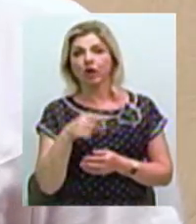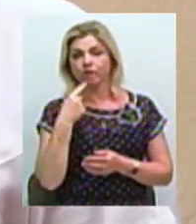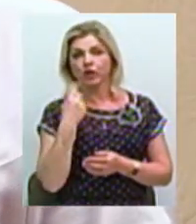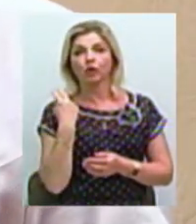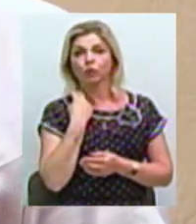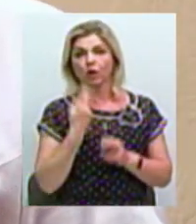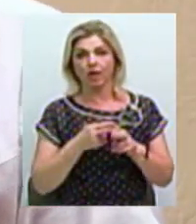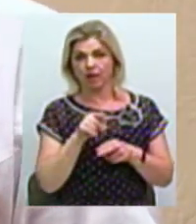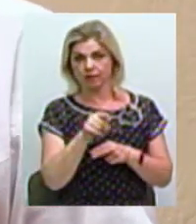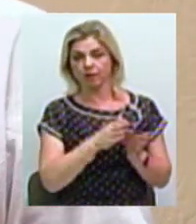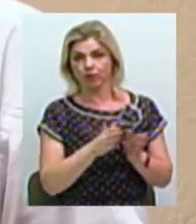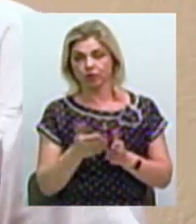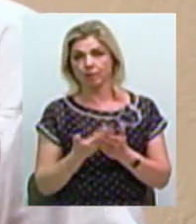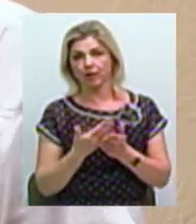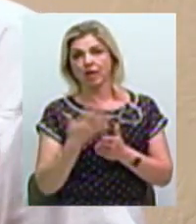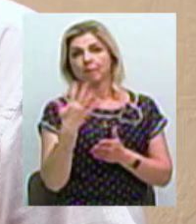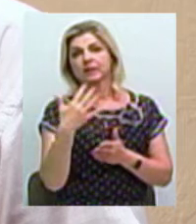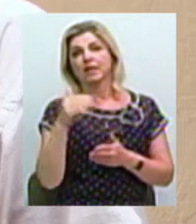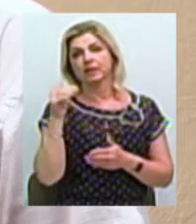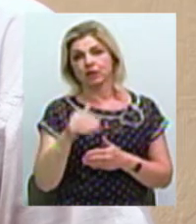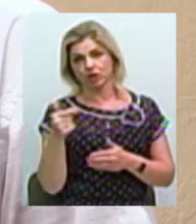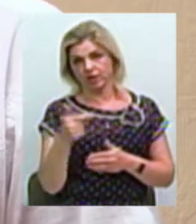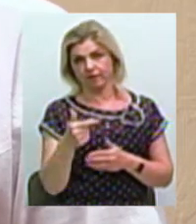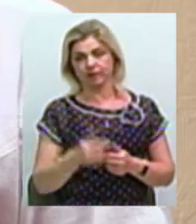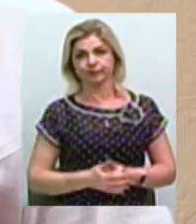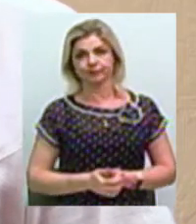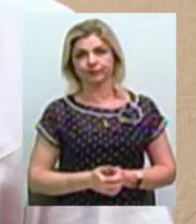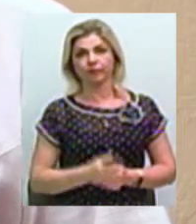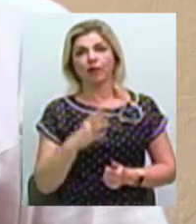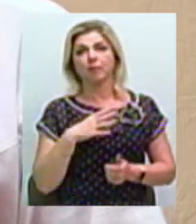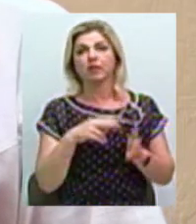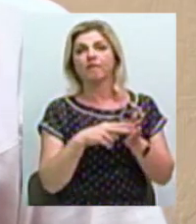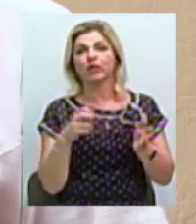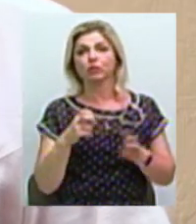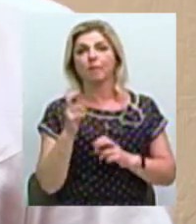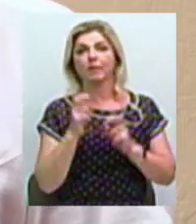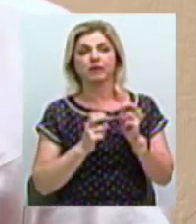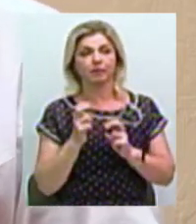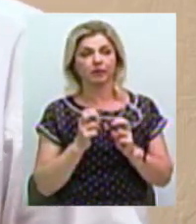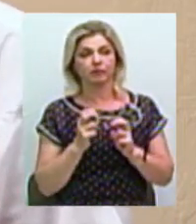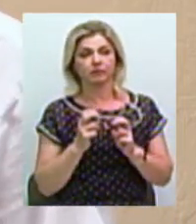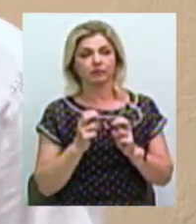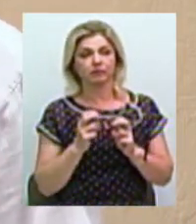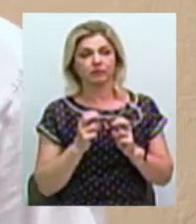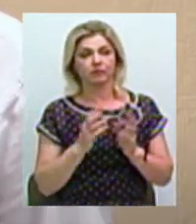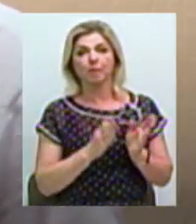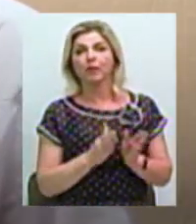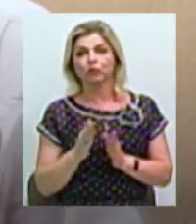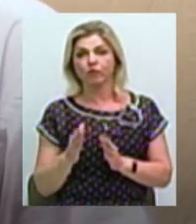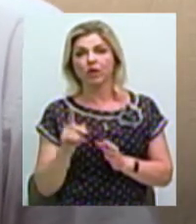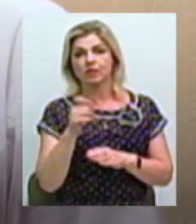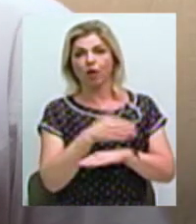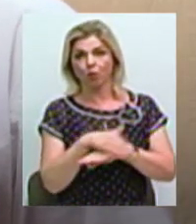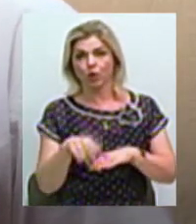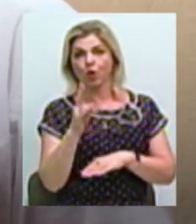цього гуртожитку складає близько 50 тисяч гривень. Було відключено підприємств гуртожиток саме за